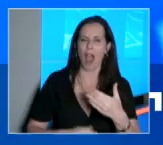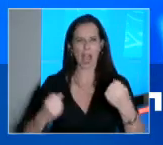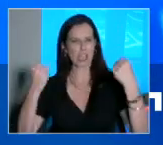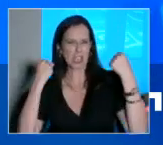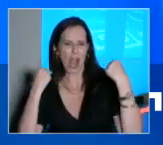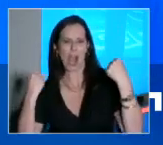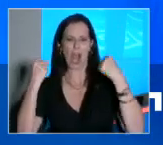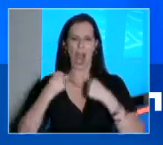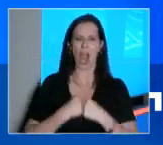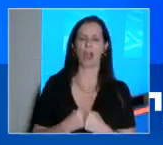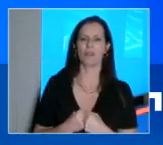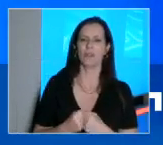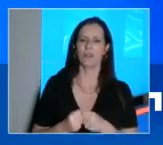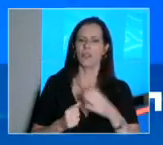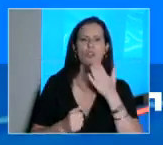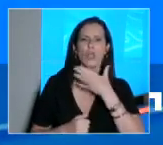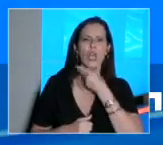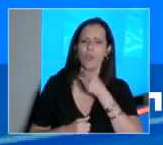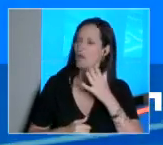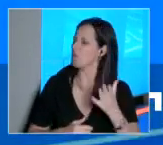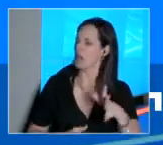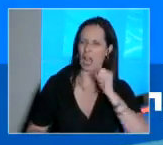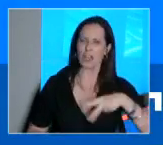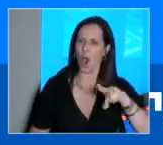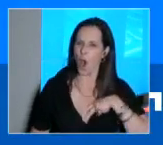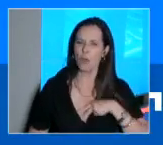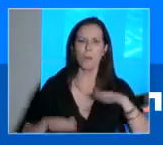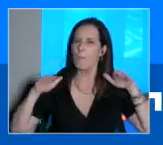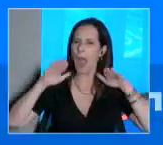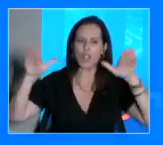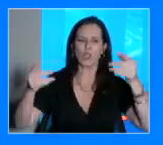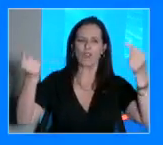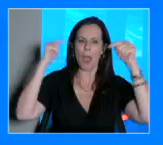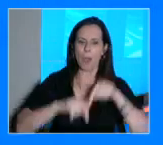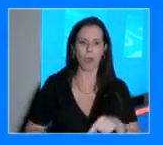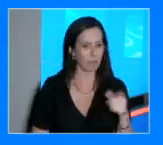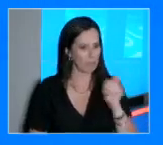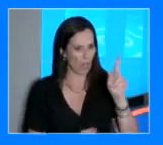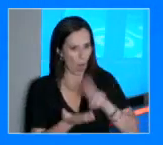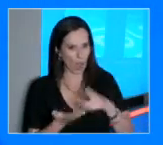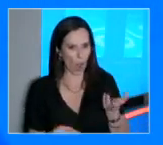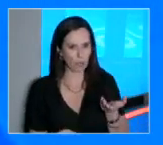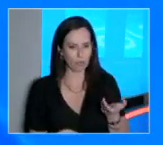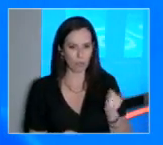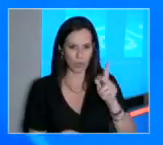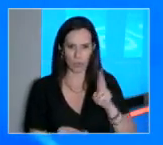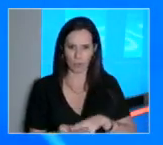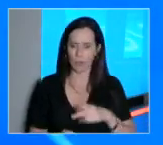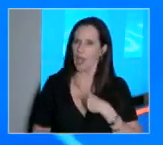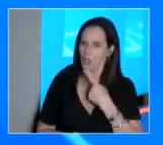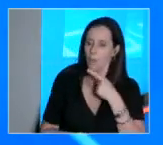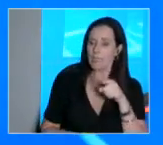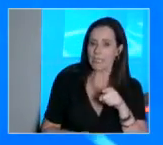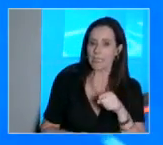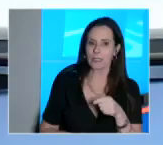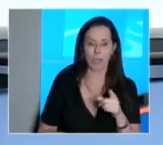החסונה, החזקה, שמה את יהודי אתיופיה על הכתפיים, שמה אותם במטוס, הביאה אותם לארץ ישראל, זה לא נכון. אבל זה לא נכון. לא, אני אומר.